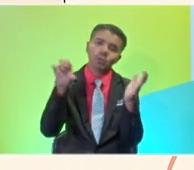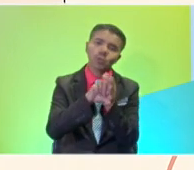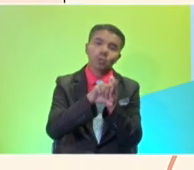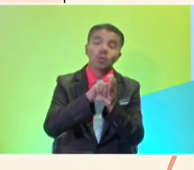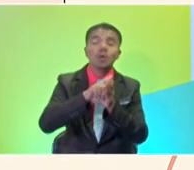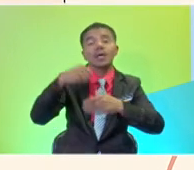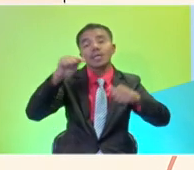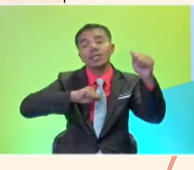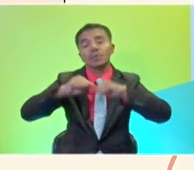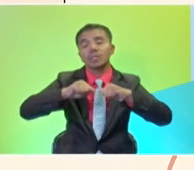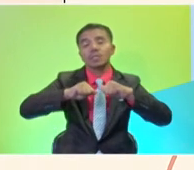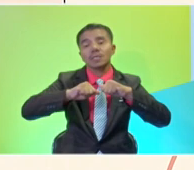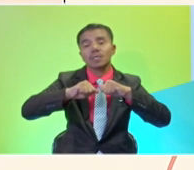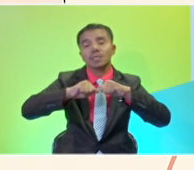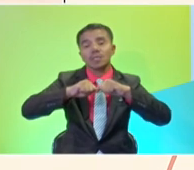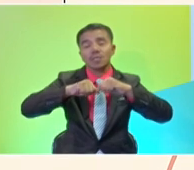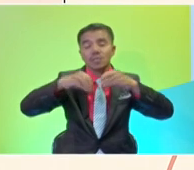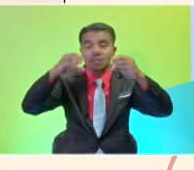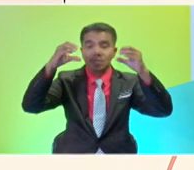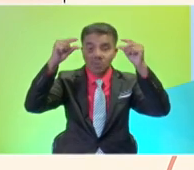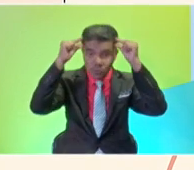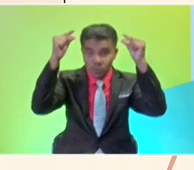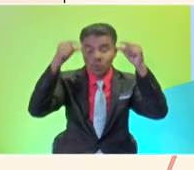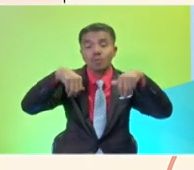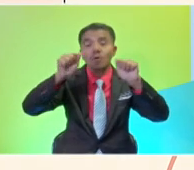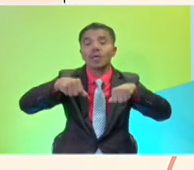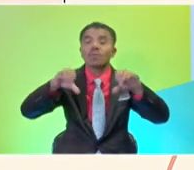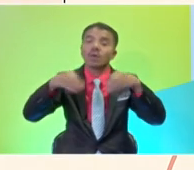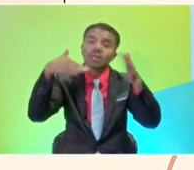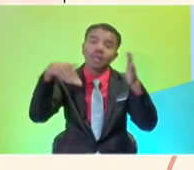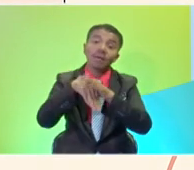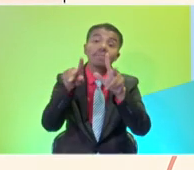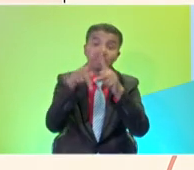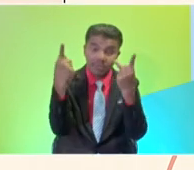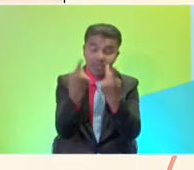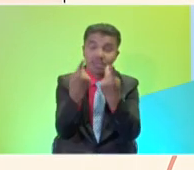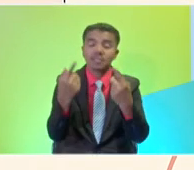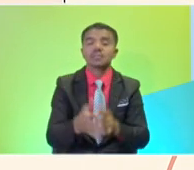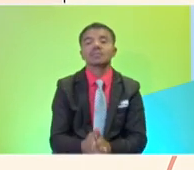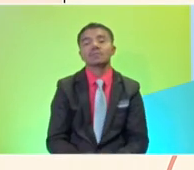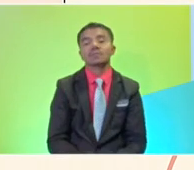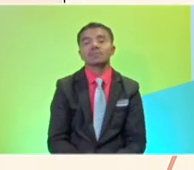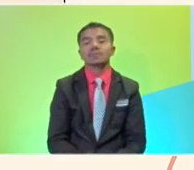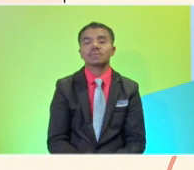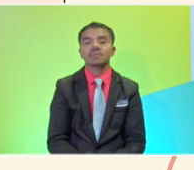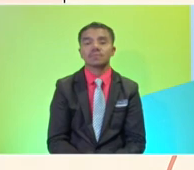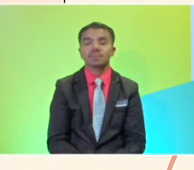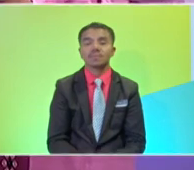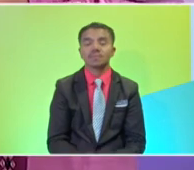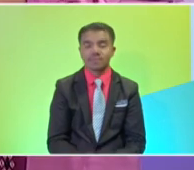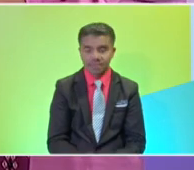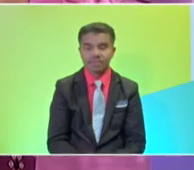guru-guru dalam kelas untuk menguji ya untuk melakukan aktiviti al-qiraah maharatul